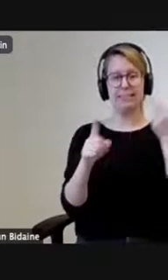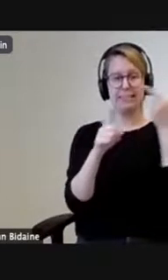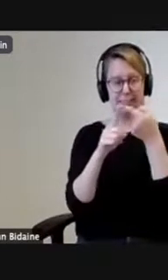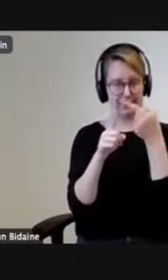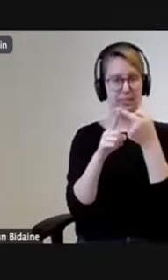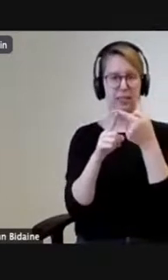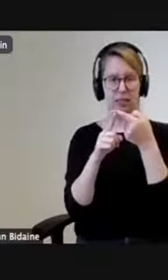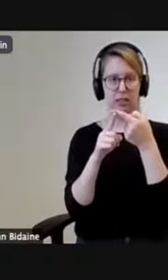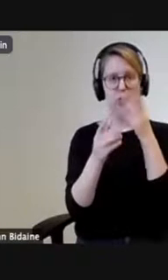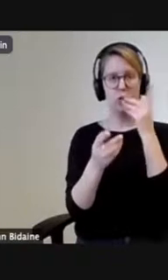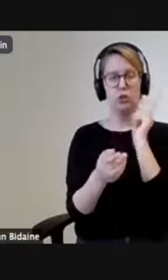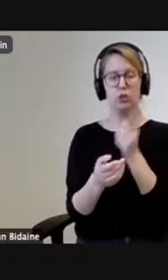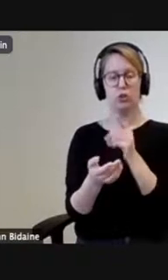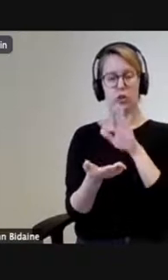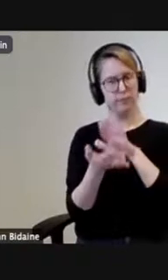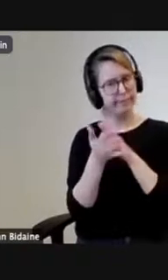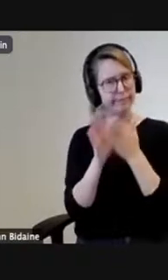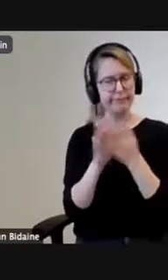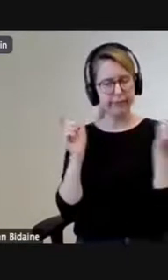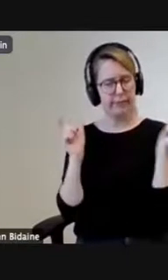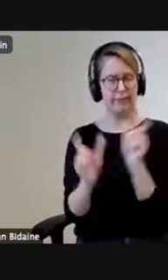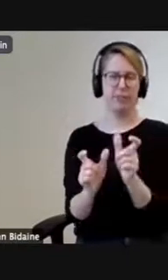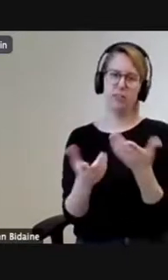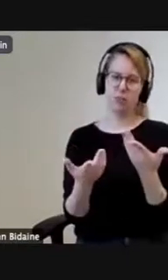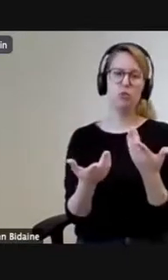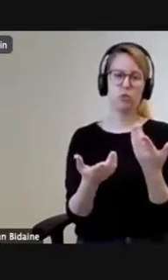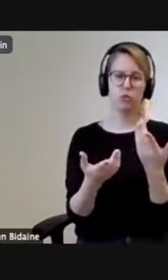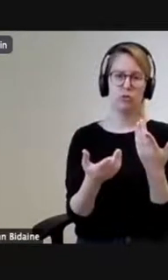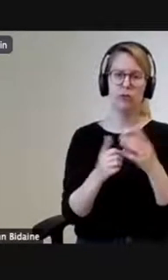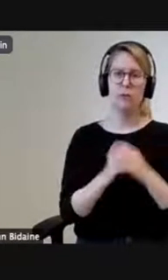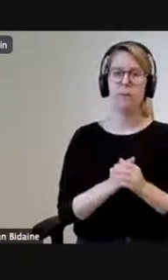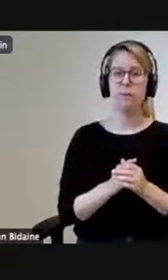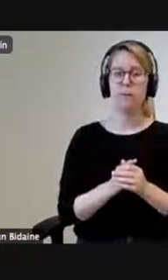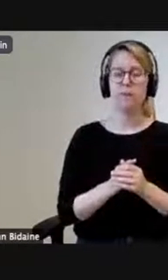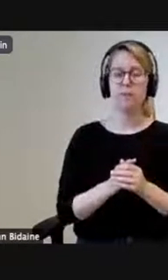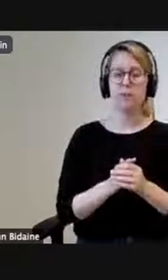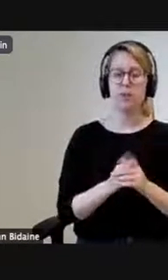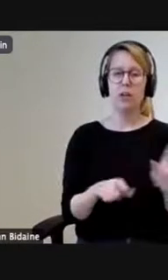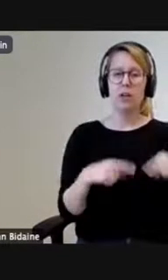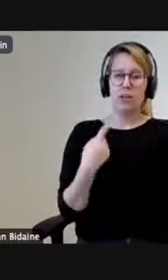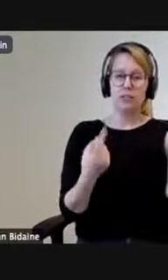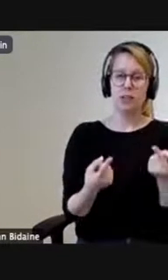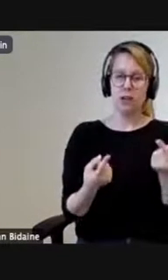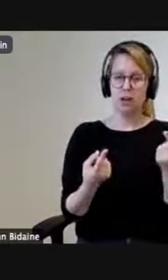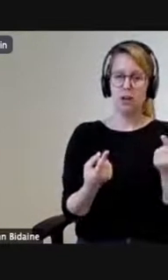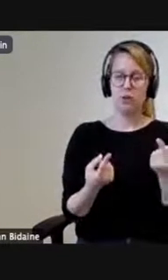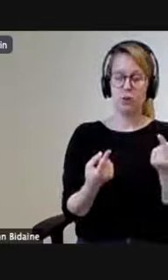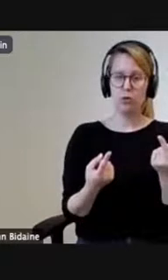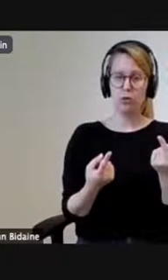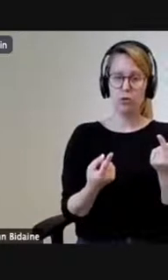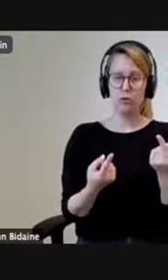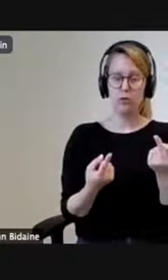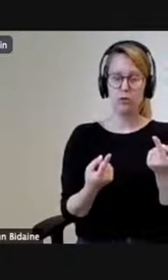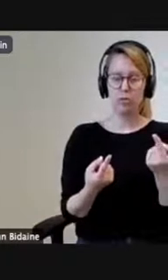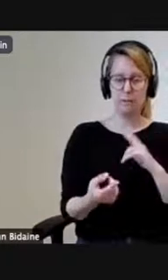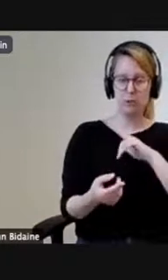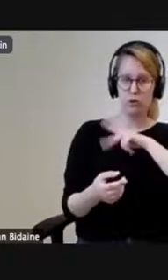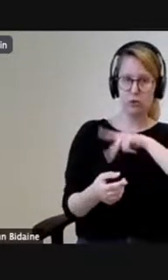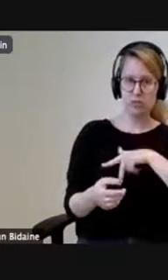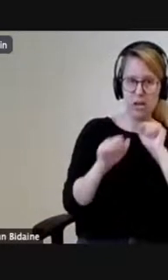Nous publierons également une étude sur la protection sociale des personnes en situation de handicap, puisque, comme il a été